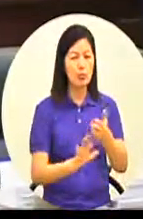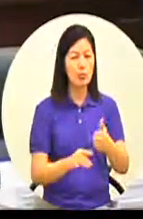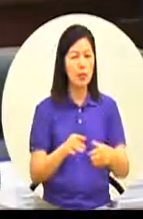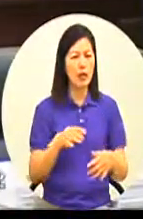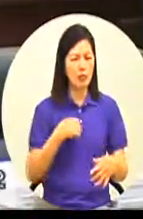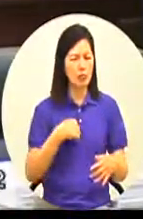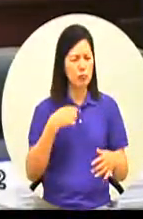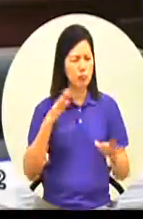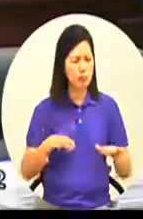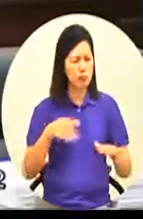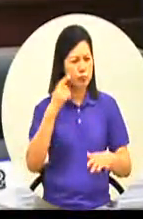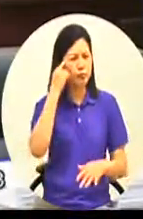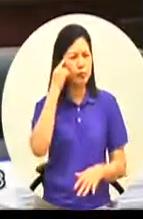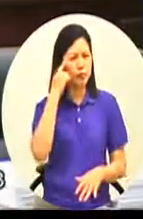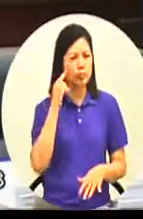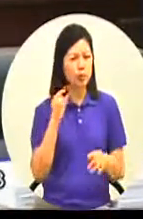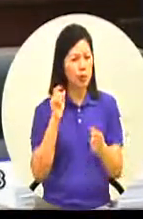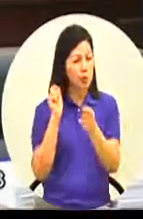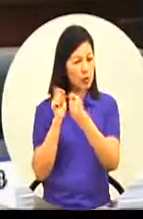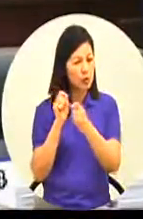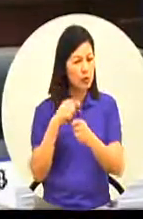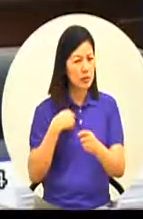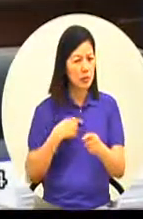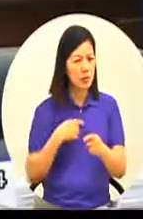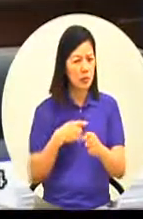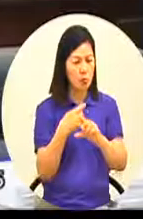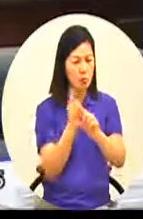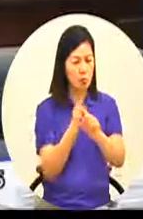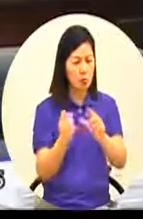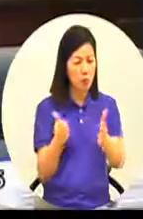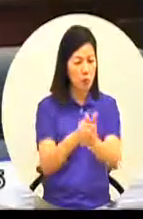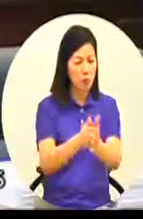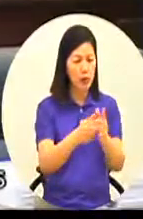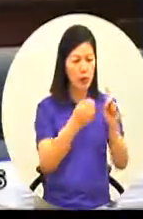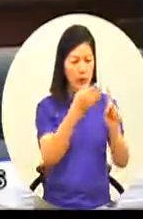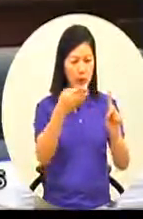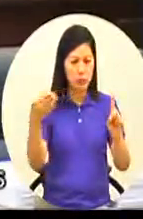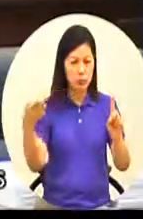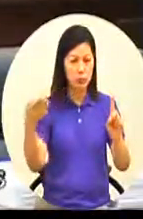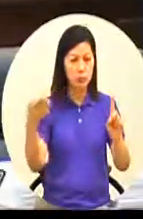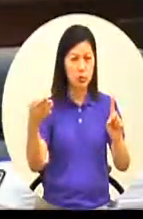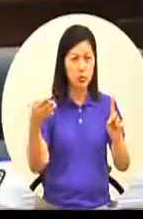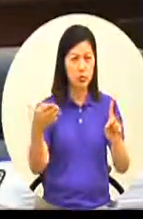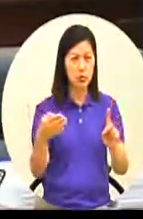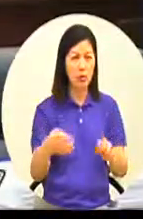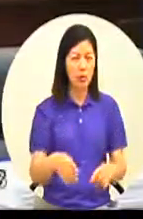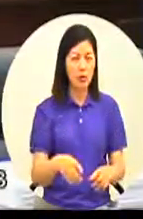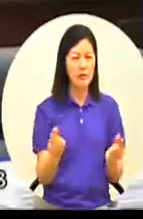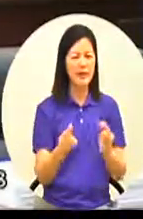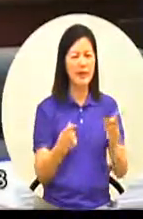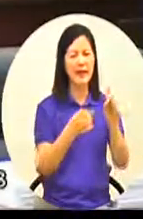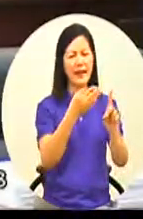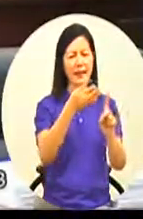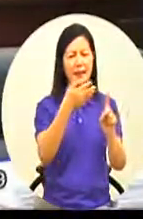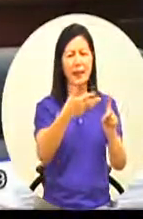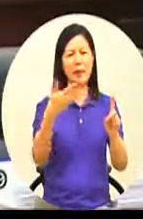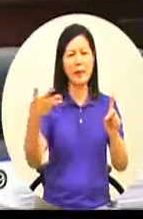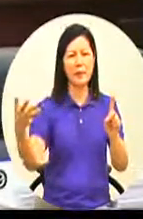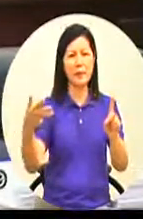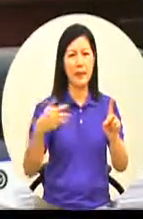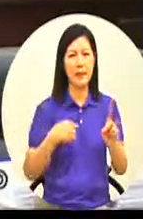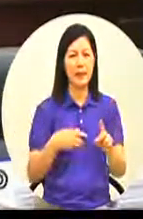这样的、啊、哈，就是说我最近坐计程车啊，有没有可能说我们1999在另外一个叫1888好了，我们连坐计程车